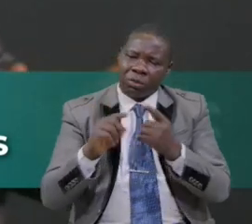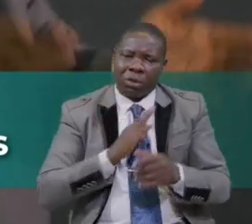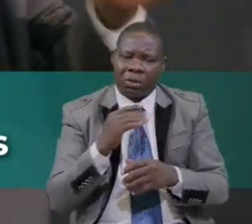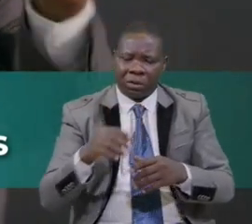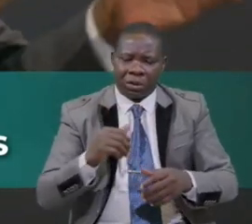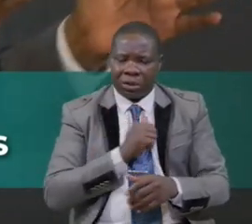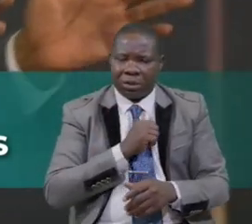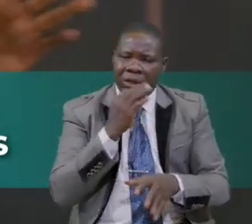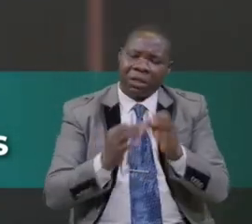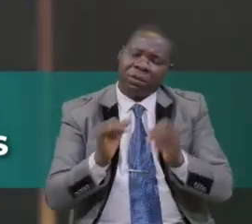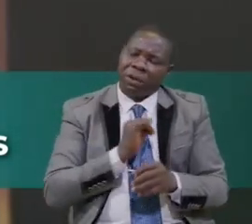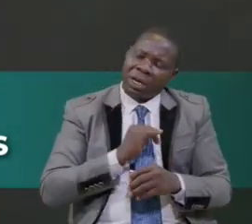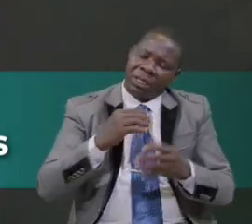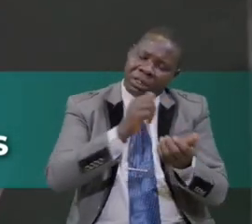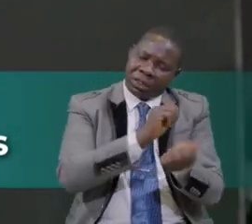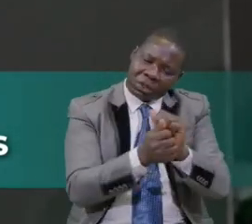changement